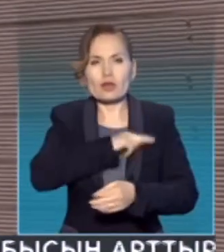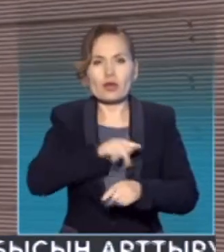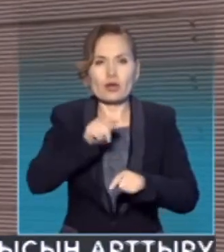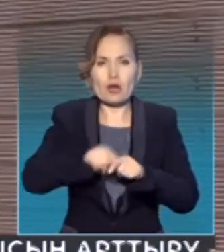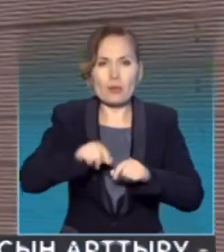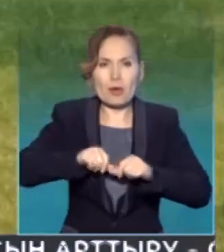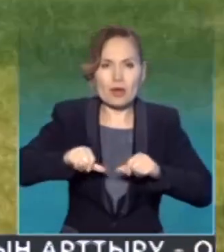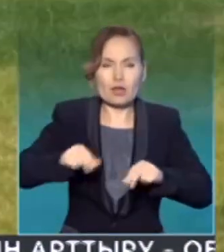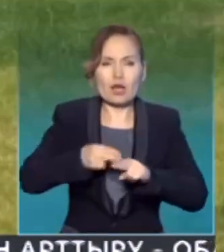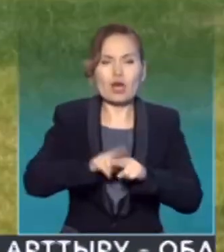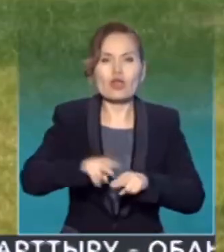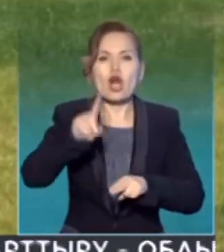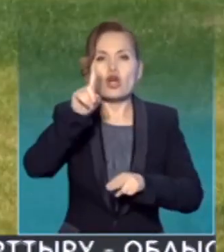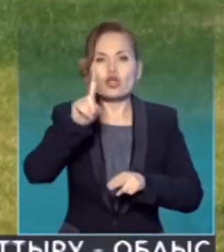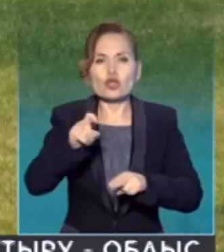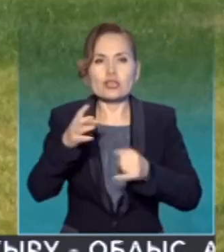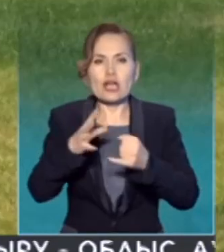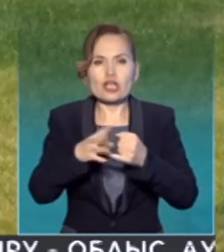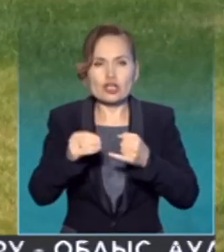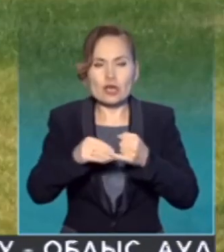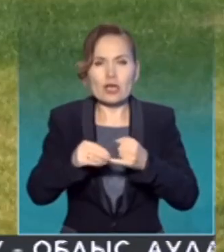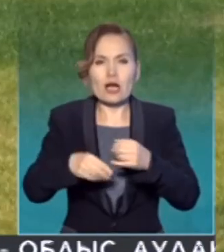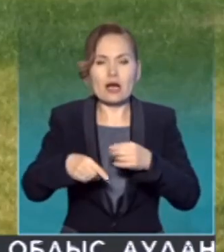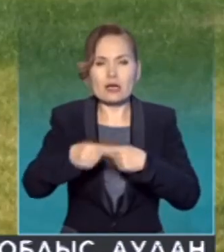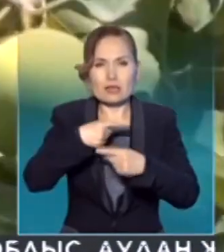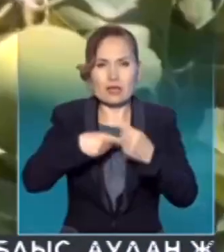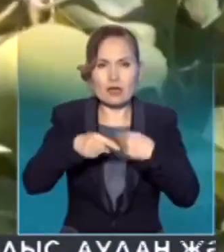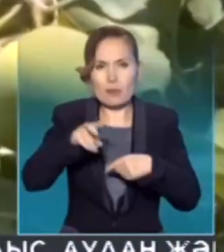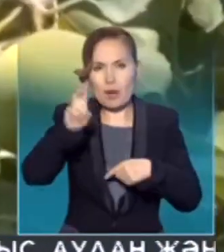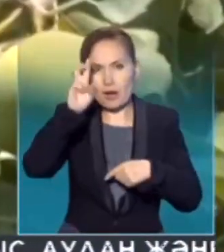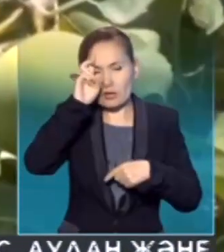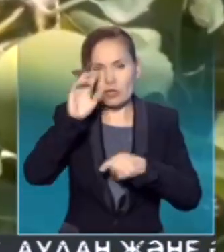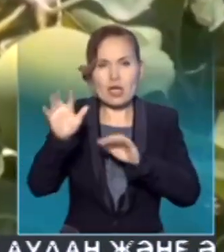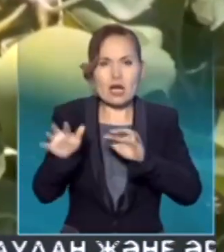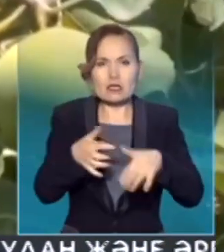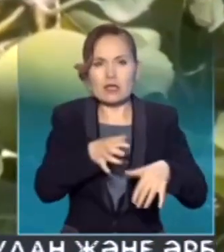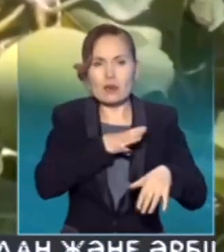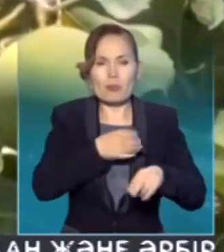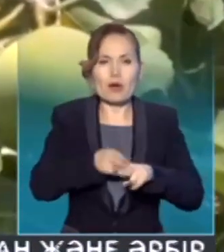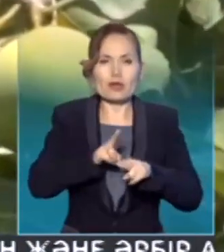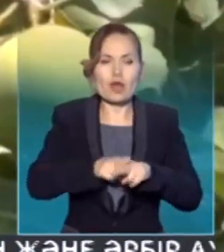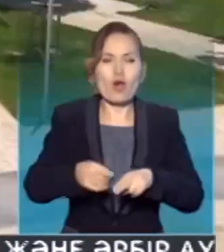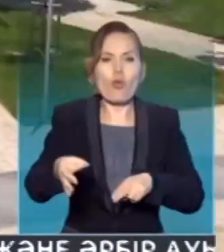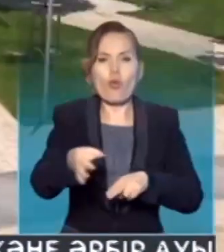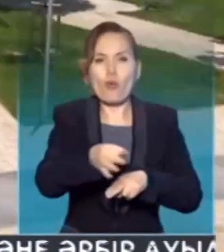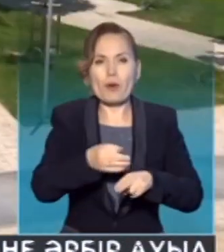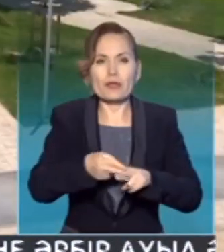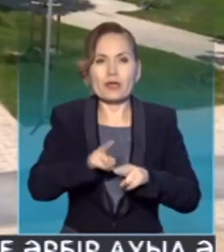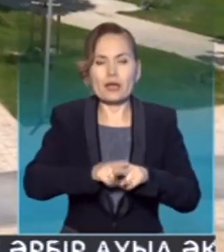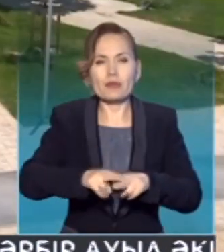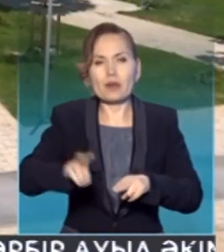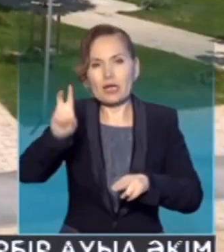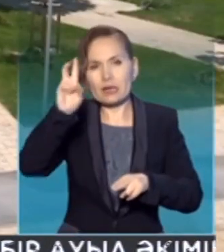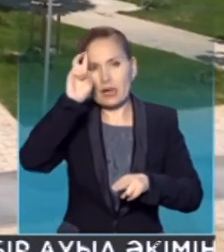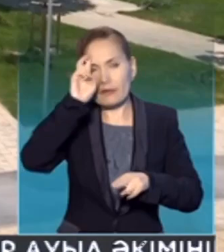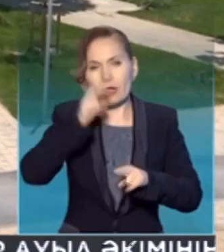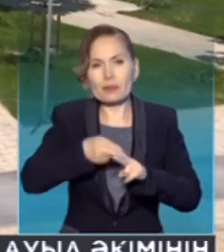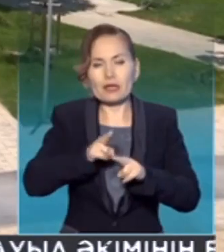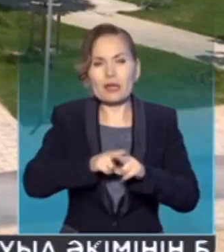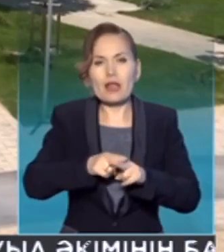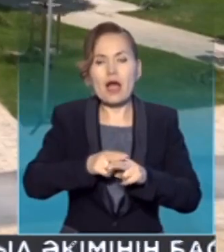тобы бүгінге дейін 100-ге жуық жер телімін арнайы қорға өткізген. Тексеру барысында облыстың геопорталы мен